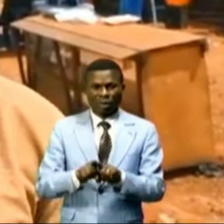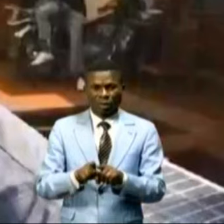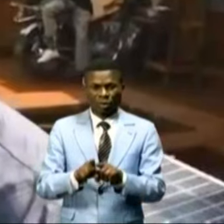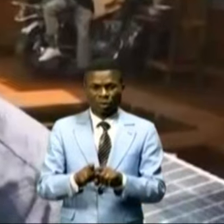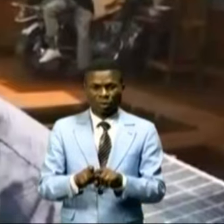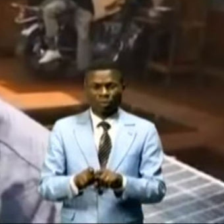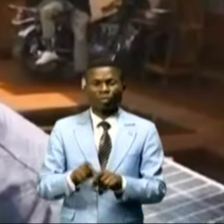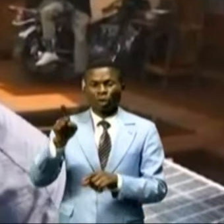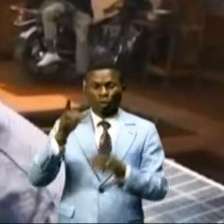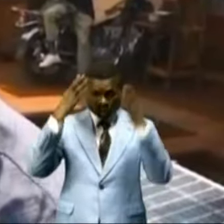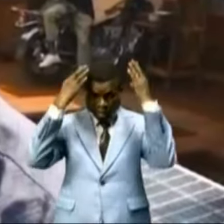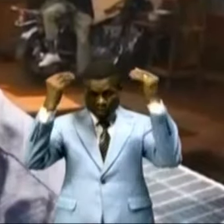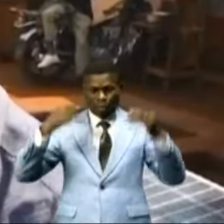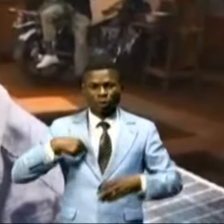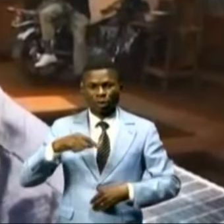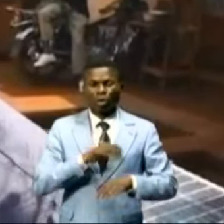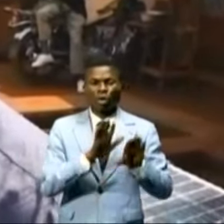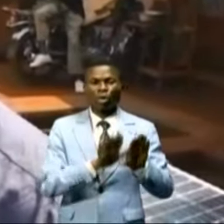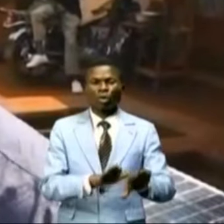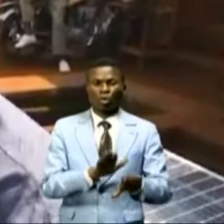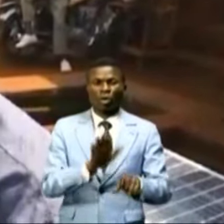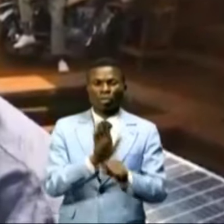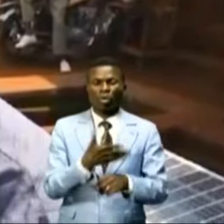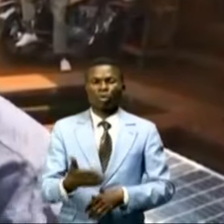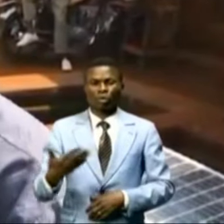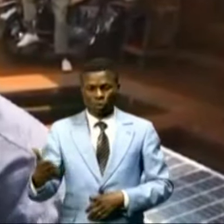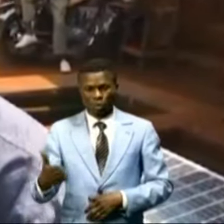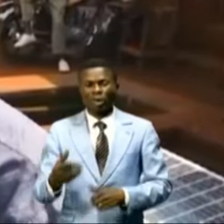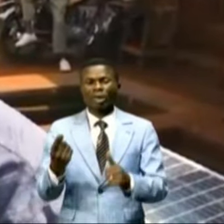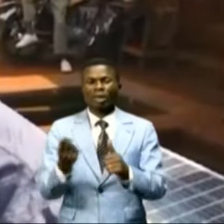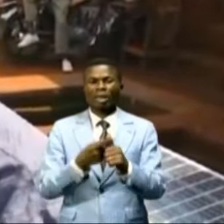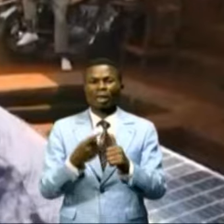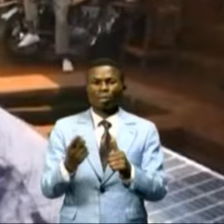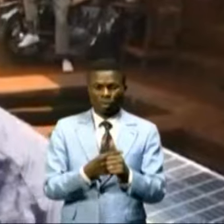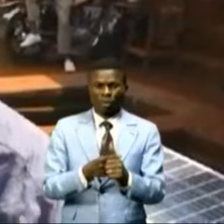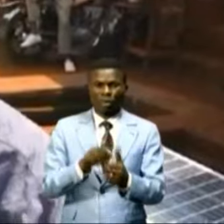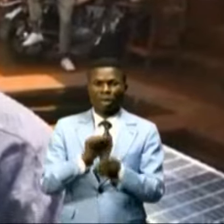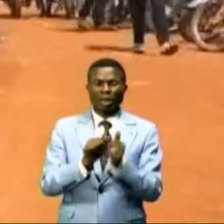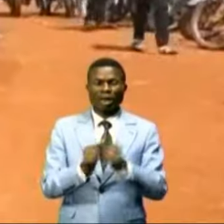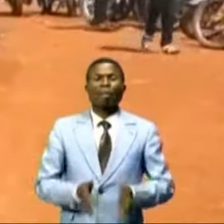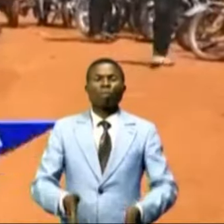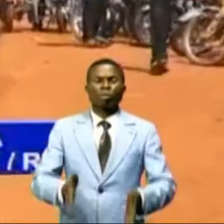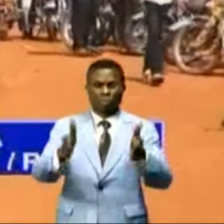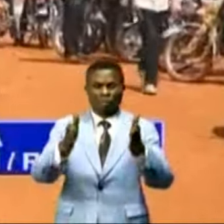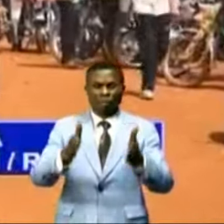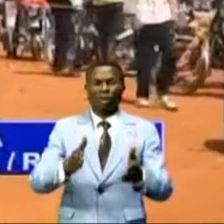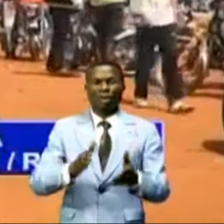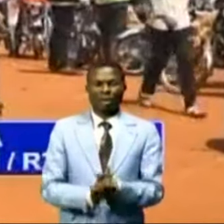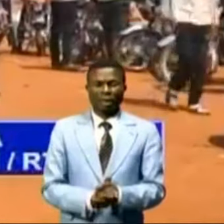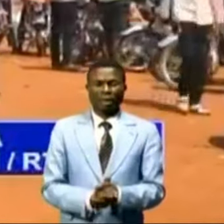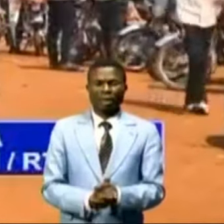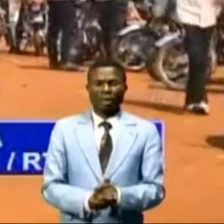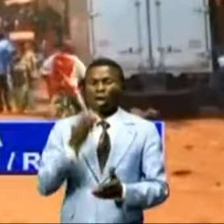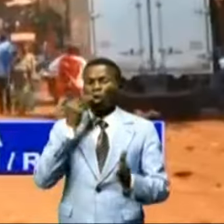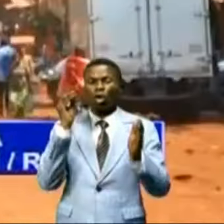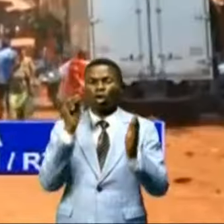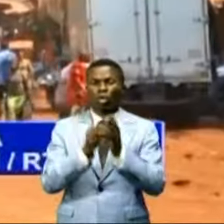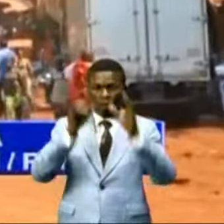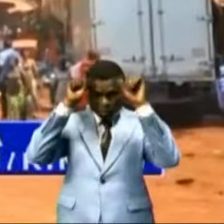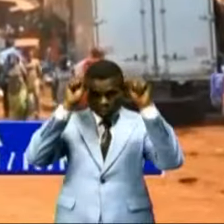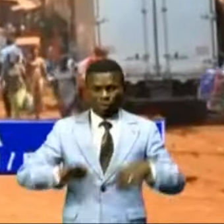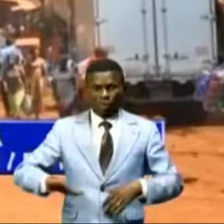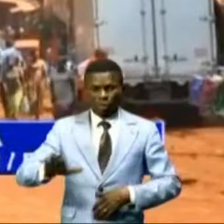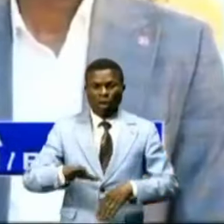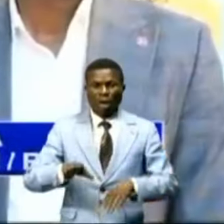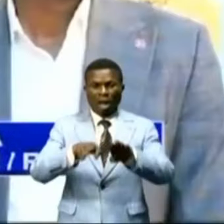Moïse. Nous attendons de lui beaucoup de choses, surtout les problèmes de la route. Signalons que cette ordonnance du chef de l'État ouvre